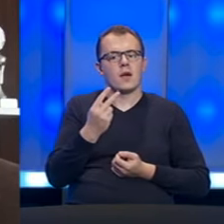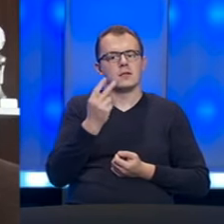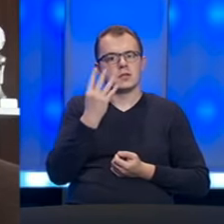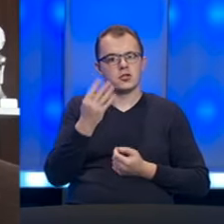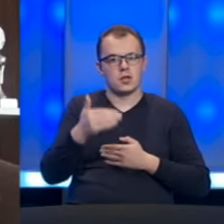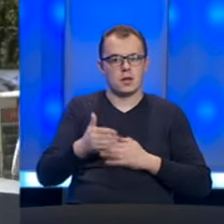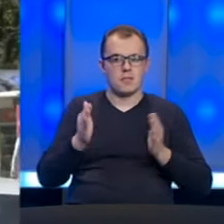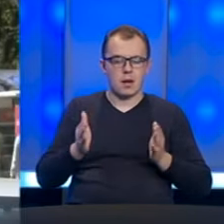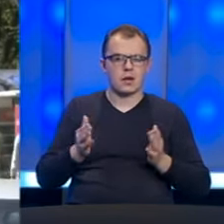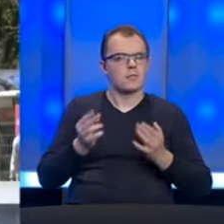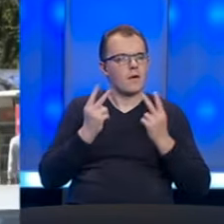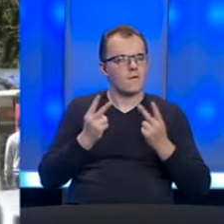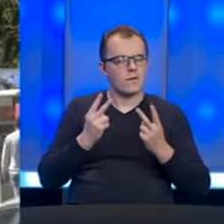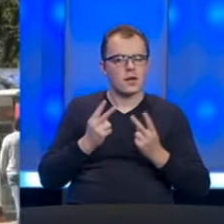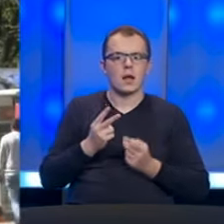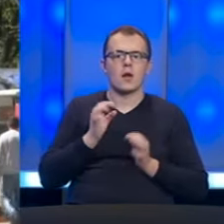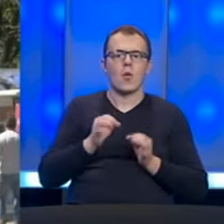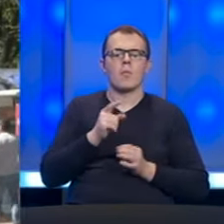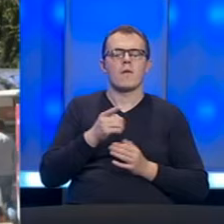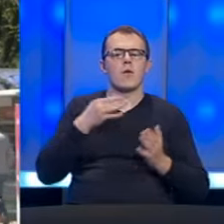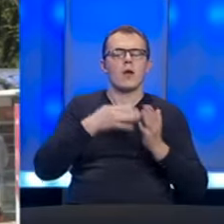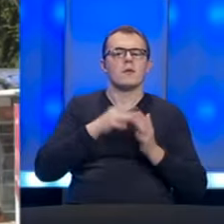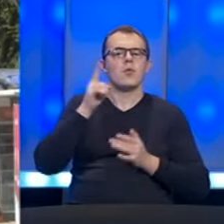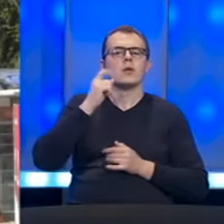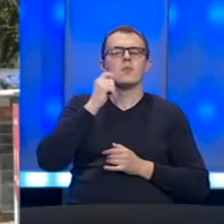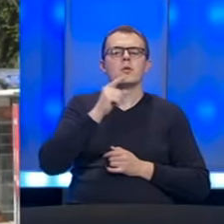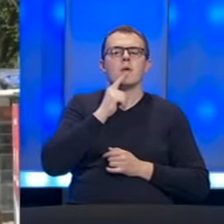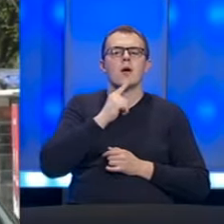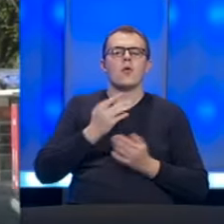224 paketa, vrlo vrijedna, upravo namijenjena onim ljudima